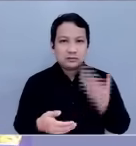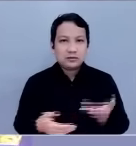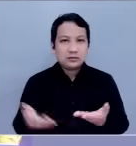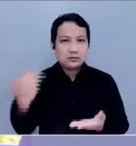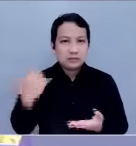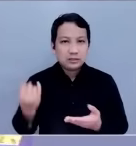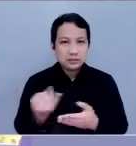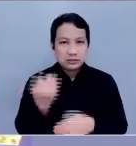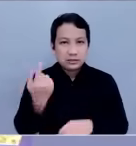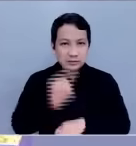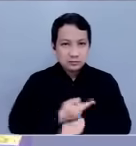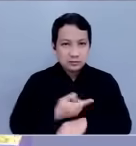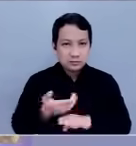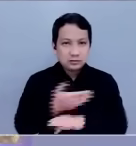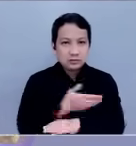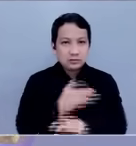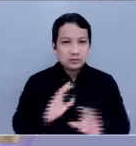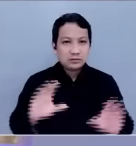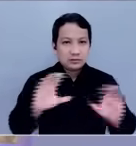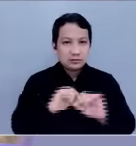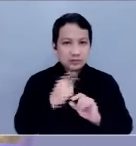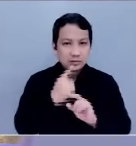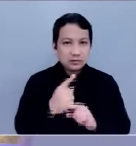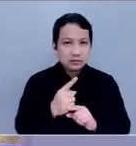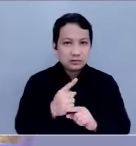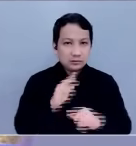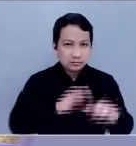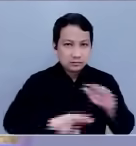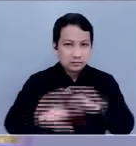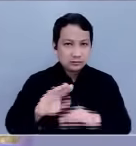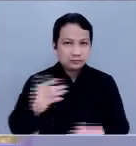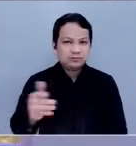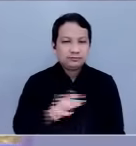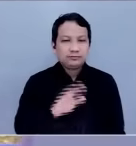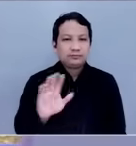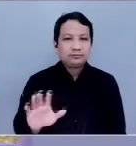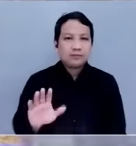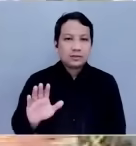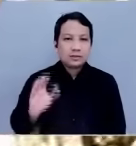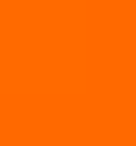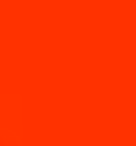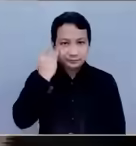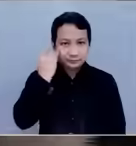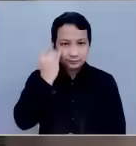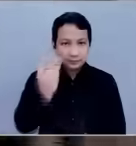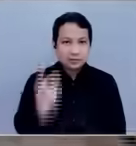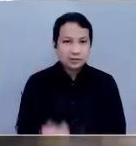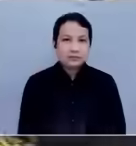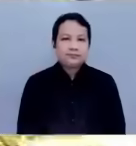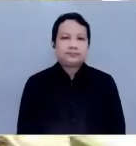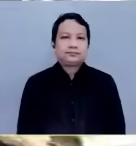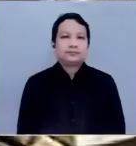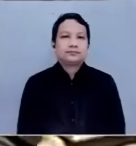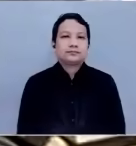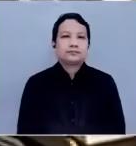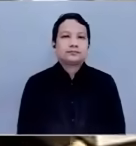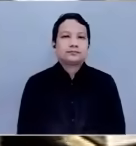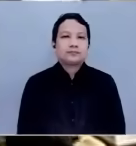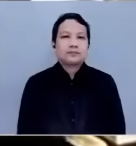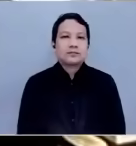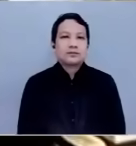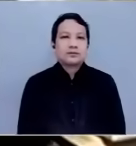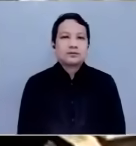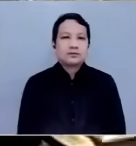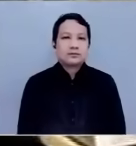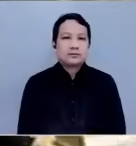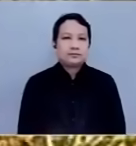lamang mula ng sila umanong ipanganak nasa frontline na balitang iyan si Jenny donon sa iligal na